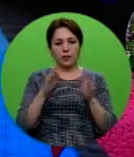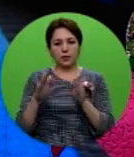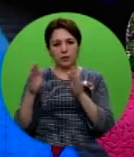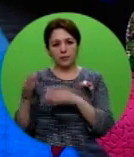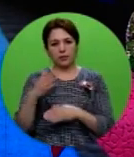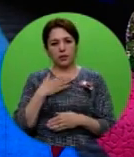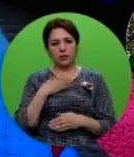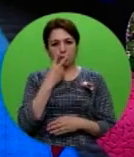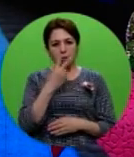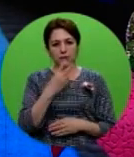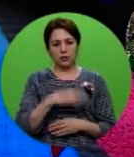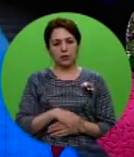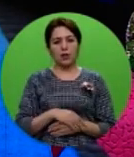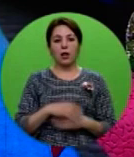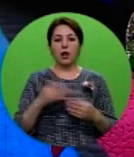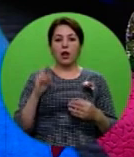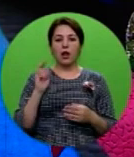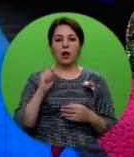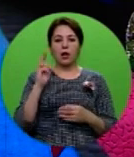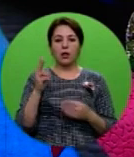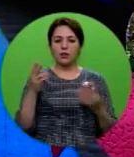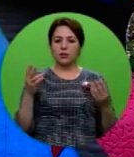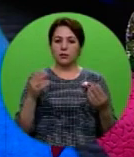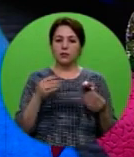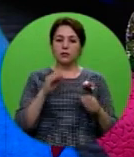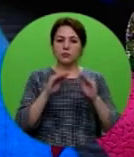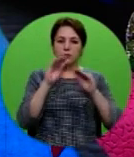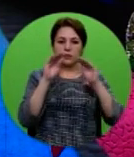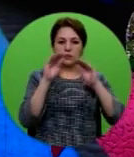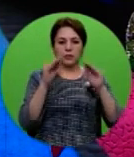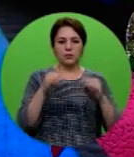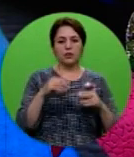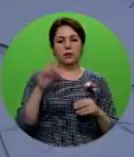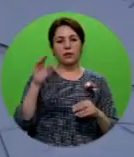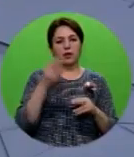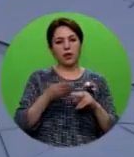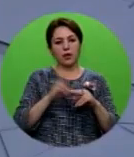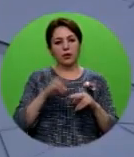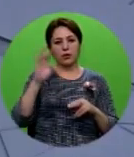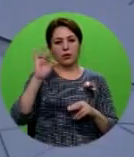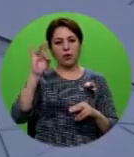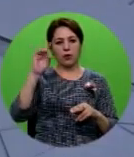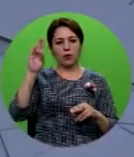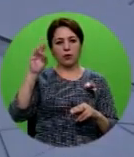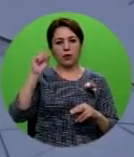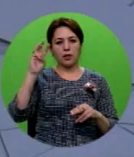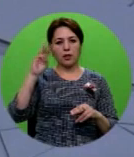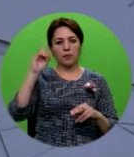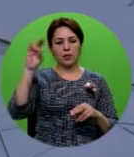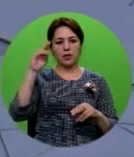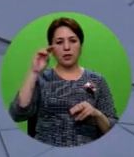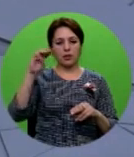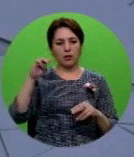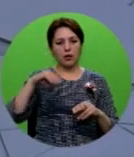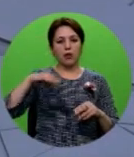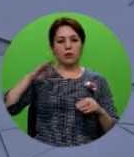показала, как мы создали этот орнамент. После того, как нам уже окружности не нужны,